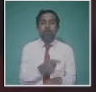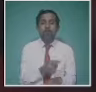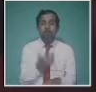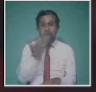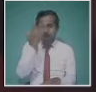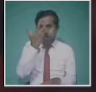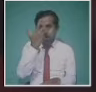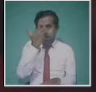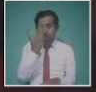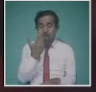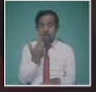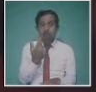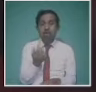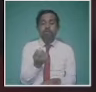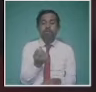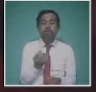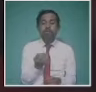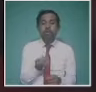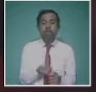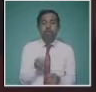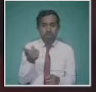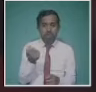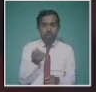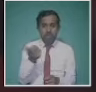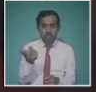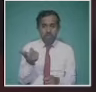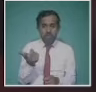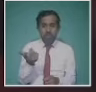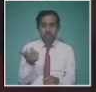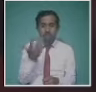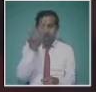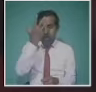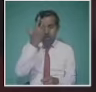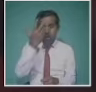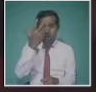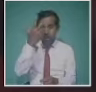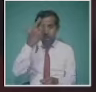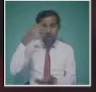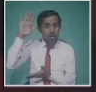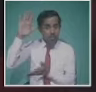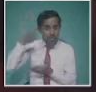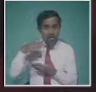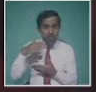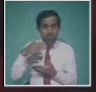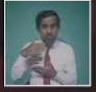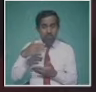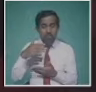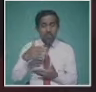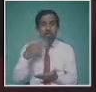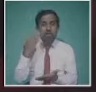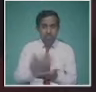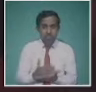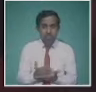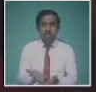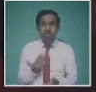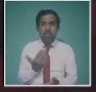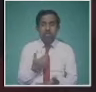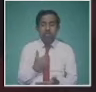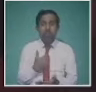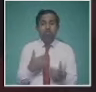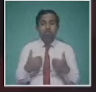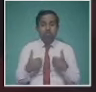හාල් වී වලට සාධාරණ මිලක් ලබා දීම සඳහා මේ හාල් අපන ආනයනය කිරීම නතර කරන්න කියලා මං